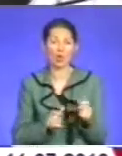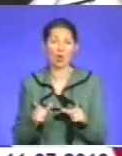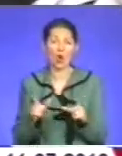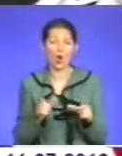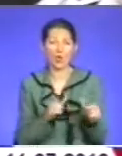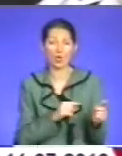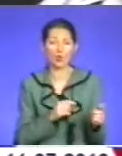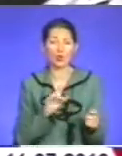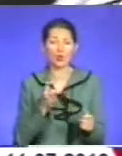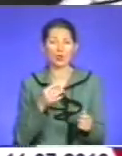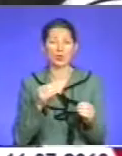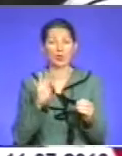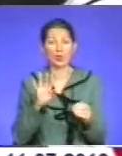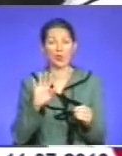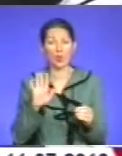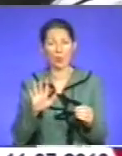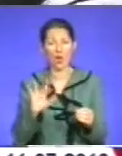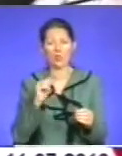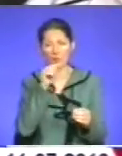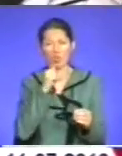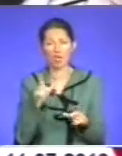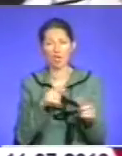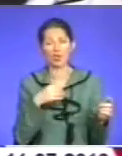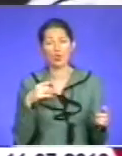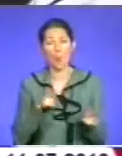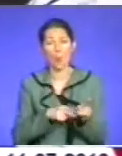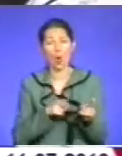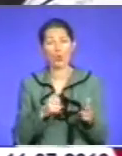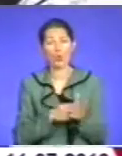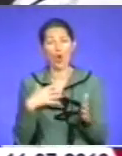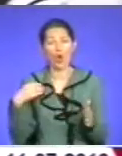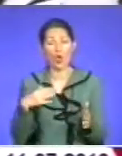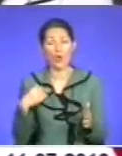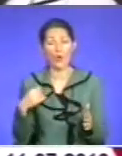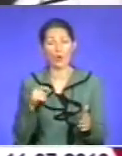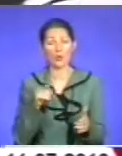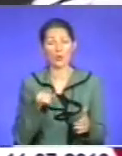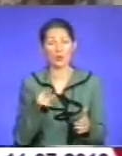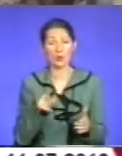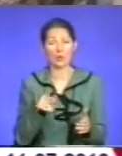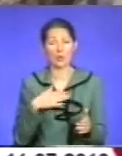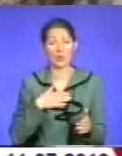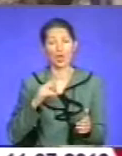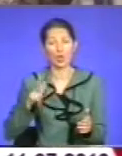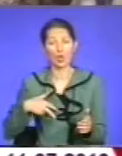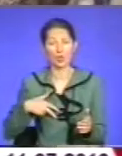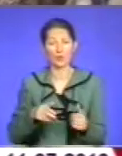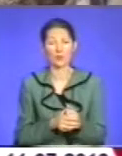рік їздю поїздом до Львова, бо тут в мене дочка. Перед тим,